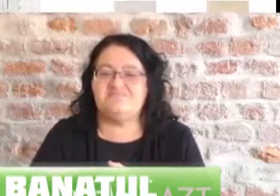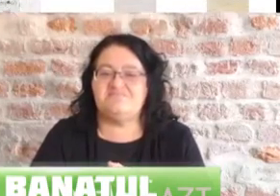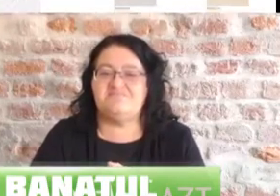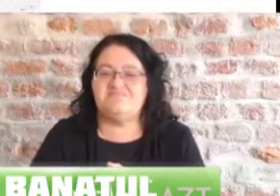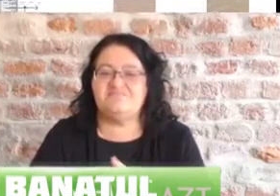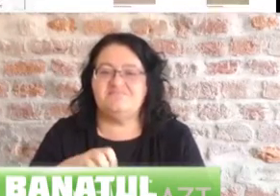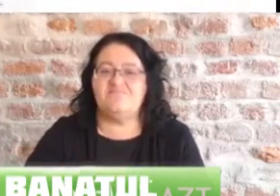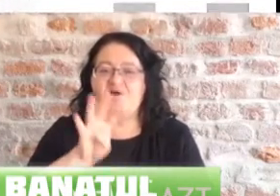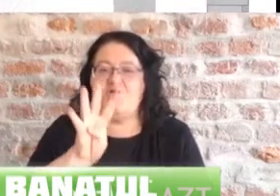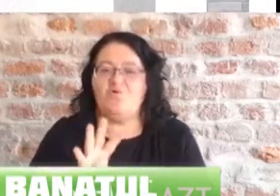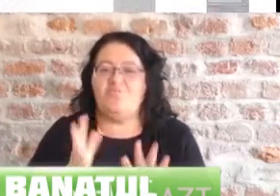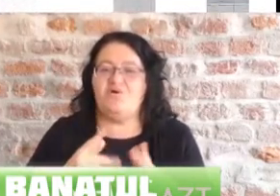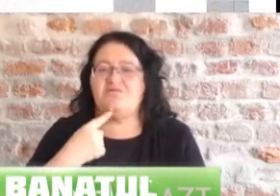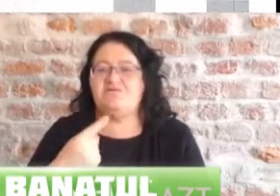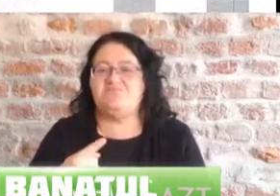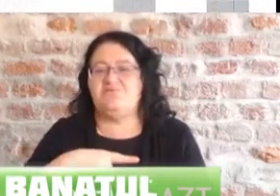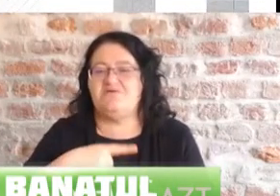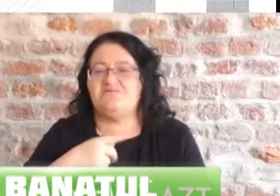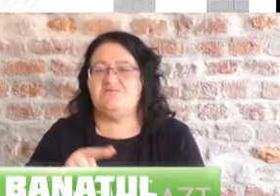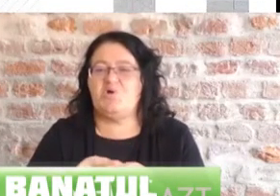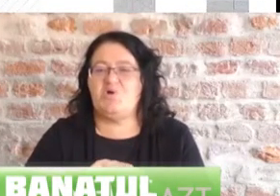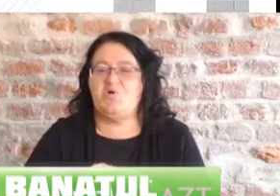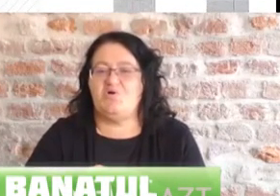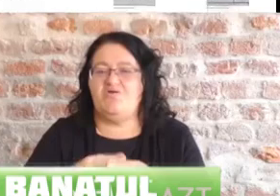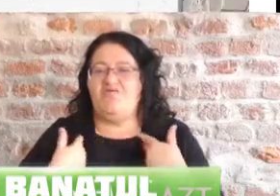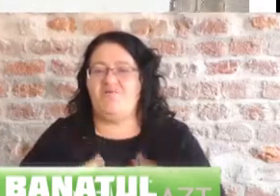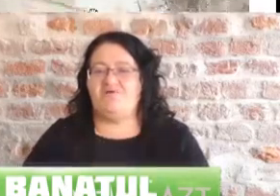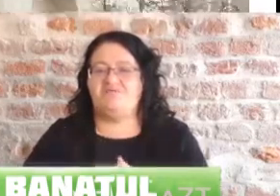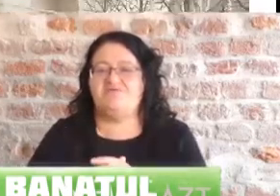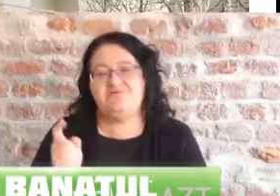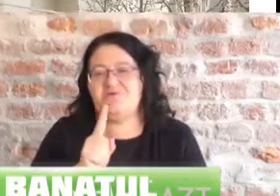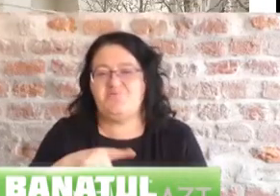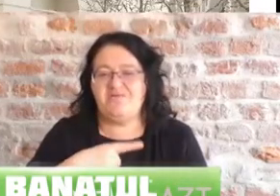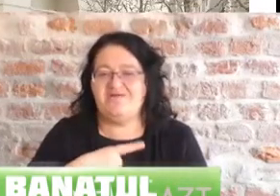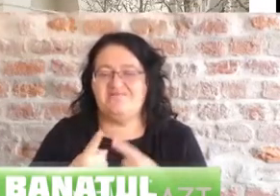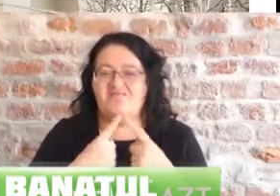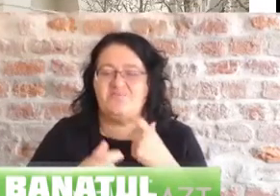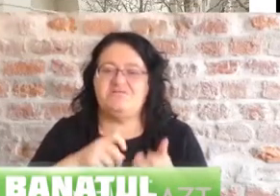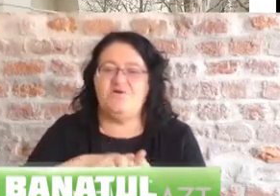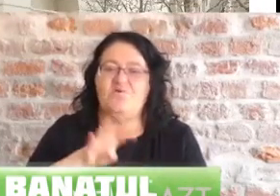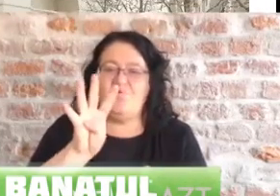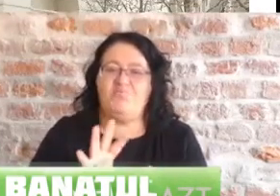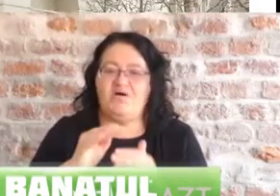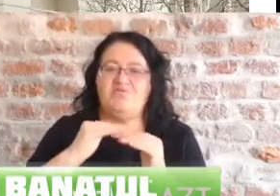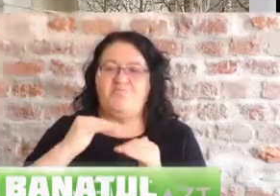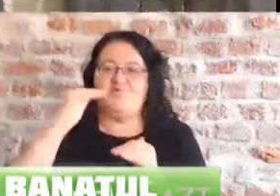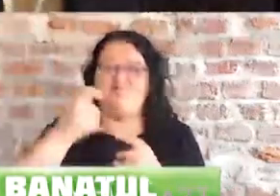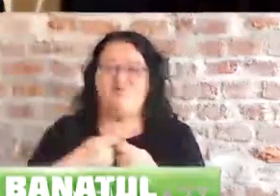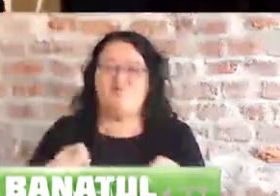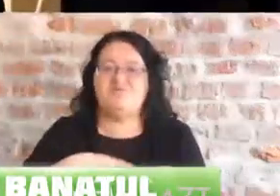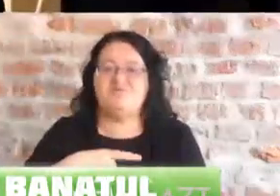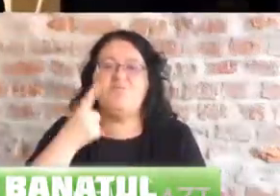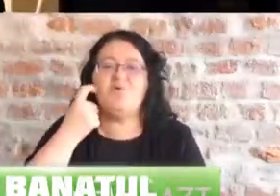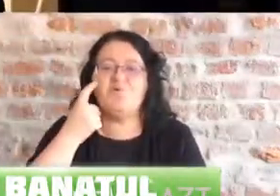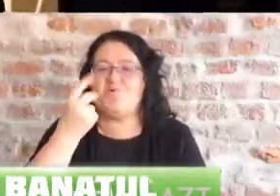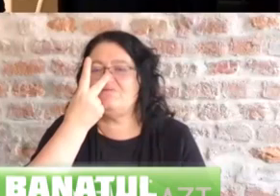Postura asta de locul 4 poate că sună așa, că suntem primii loseri, nu? Primii care nu se clasează pe podium. Cu toții suntem curioși să